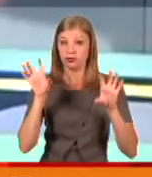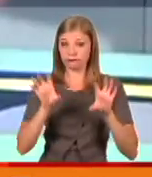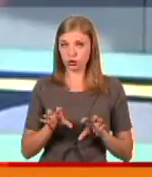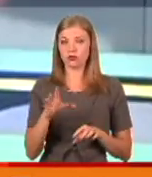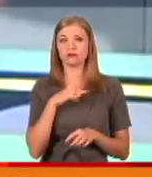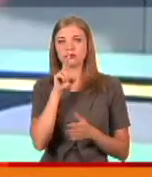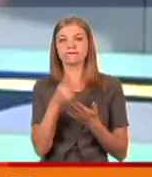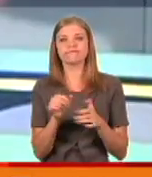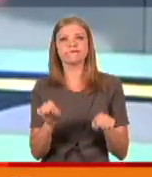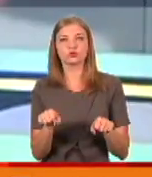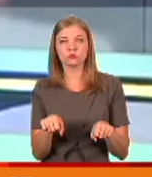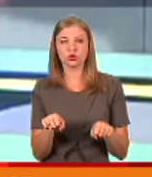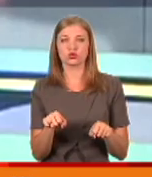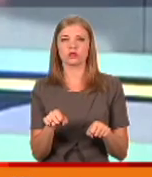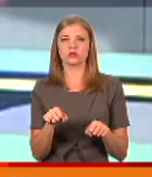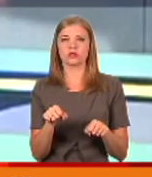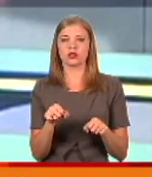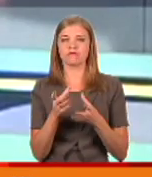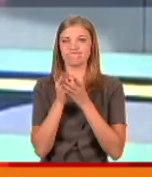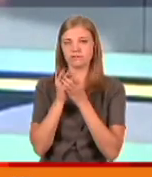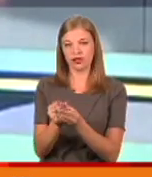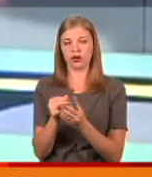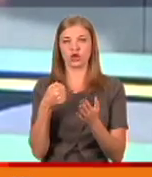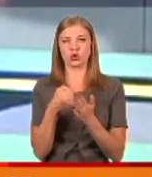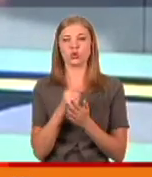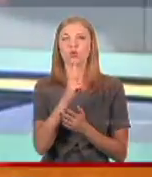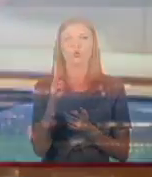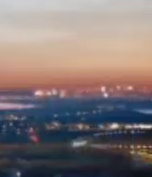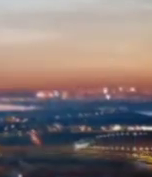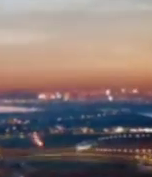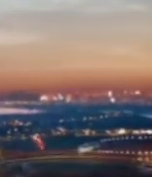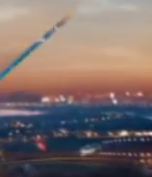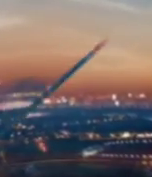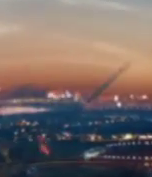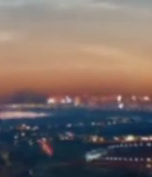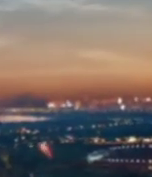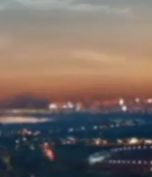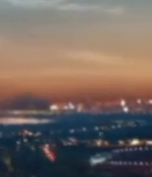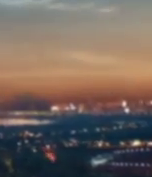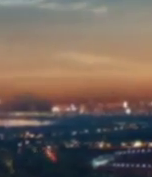предусматривала возможность оказывать давление в отношении несознательных граждан.